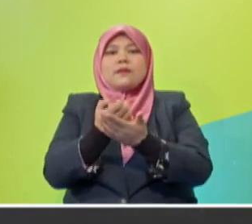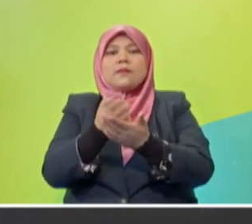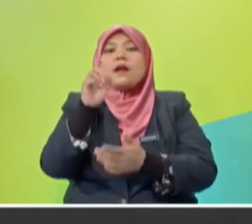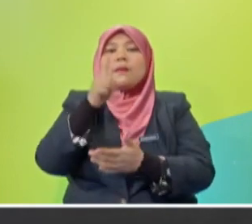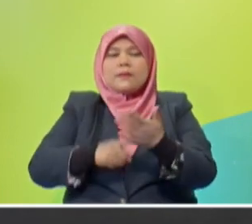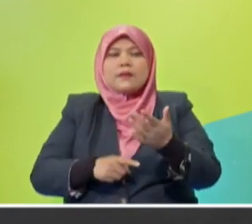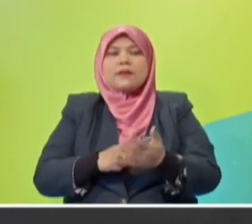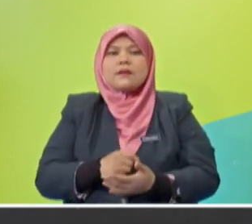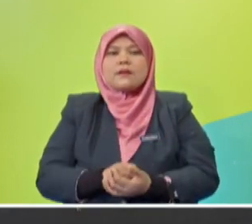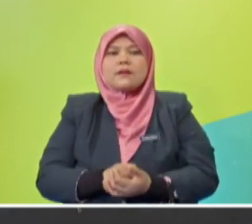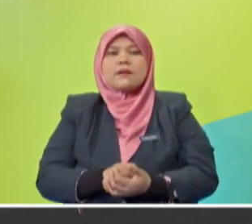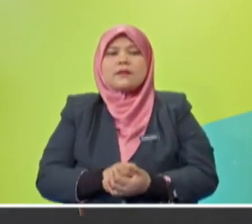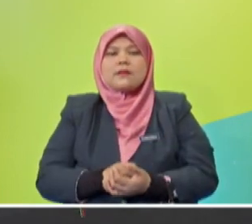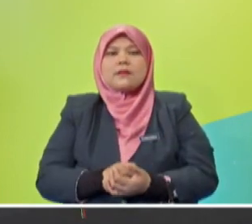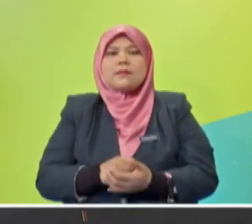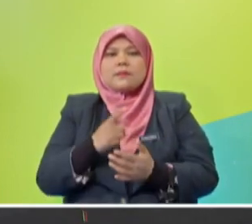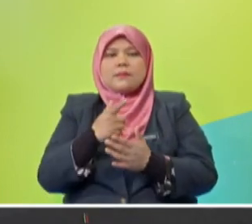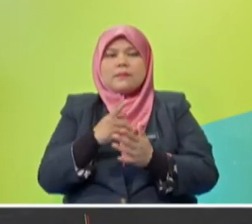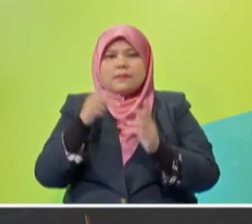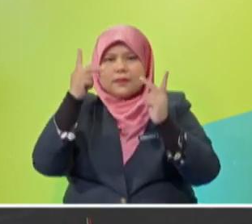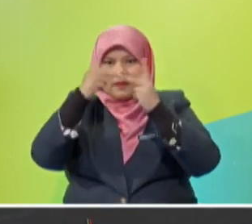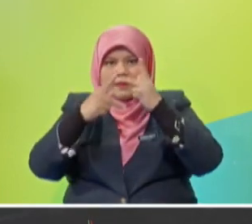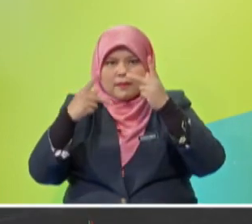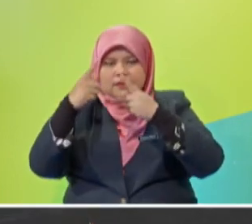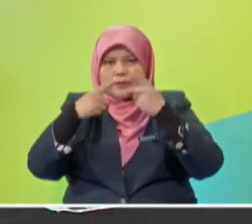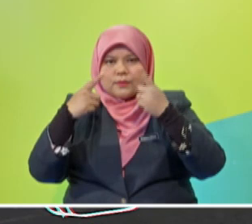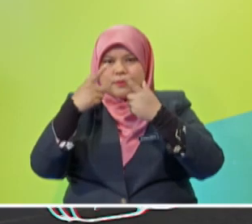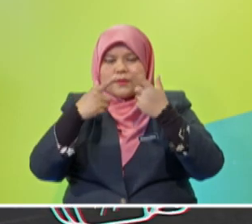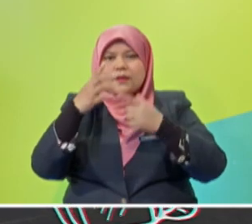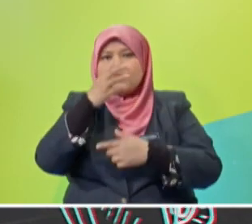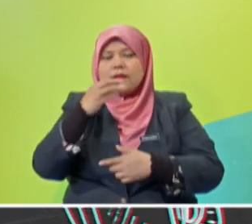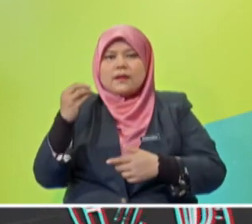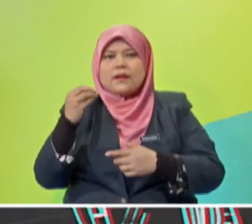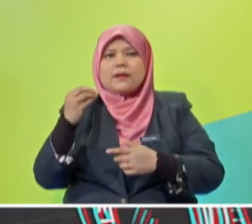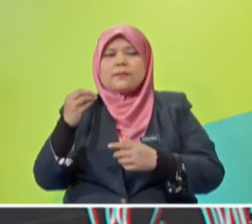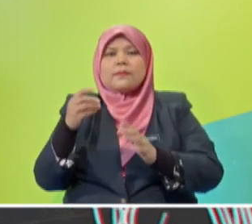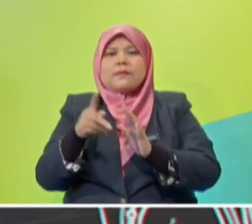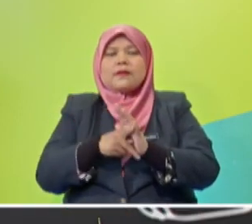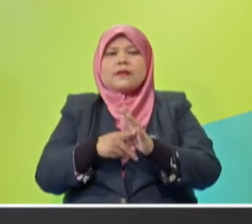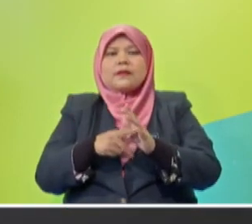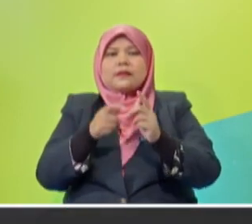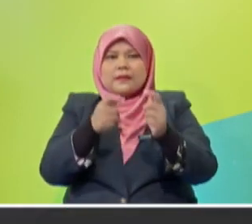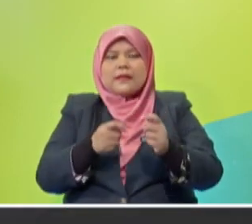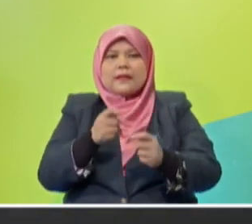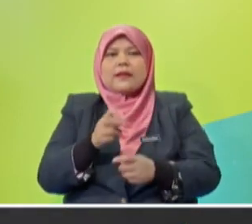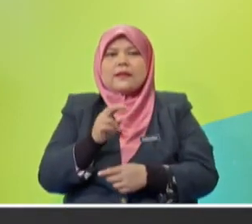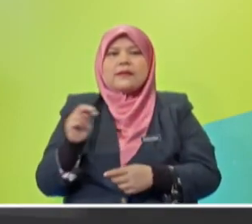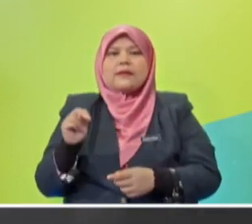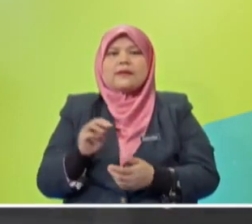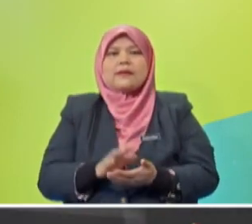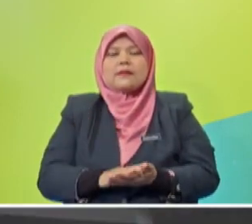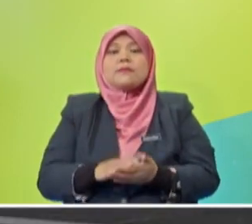Ada ekonomi pelancongan dan pertanian, cikgu. Oh, pelancongan dan pertanian. Pertanian macam mana